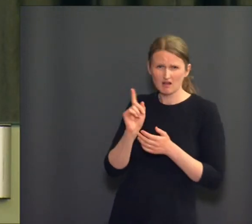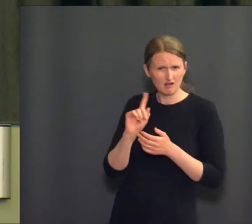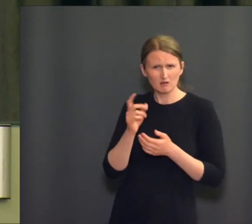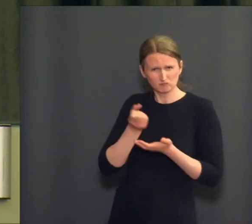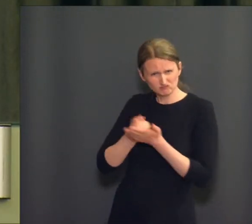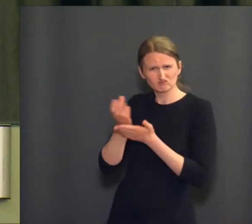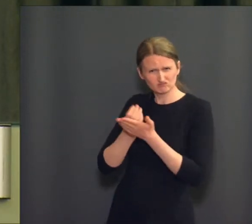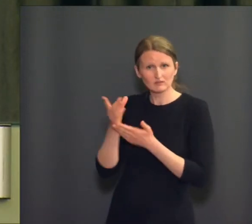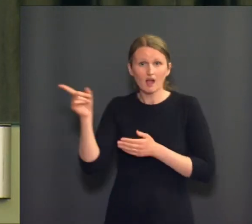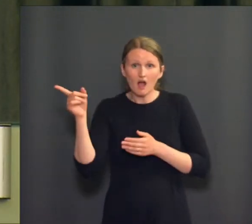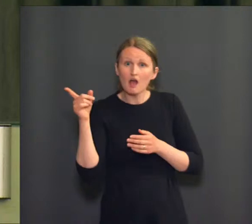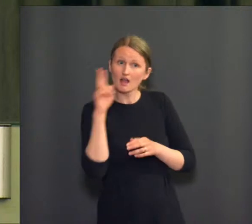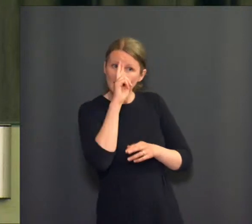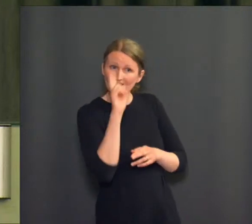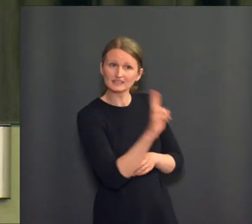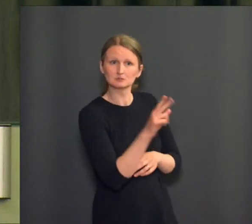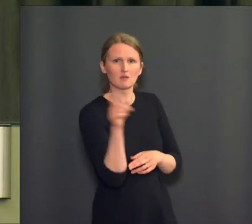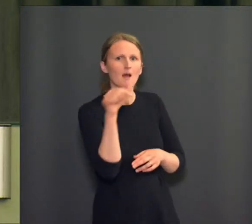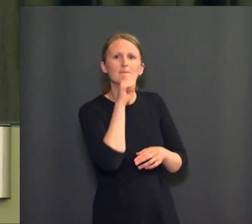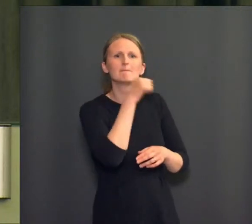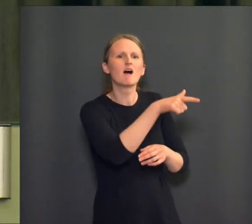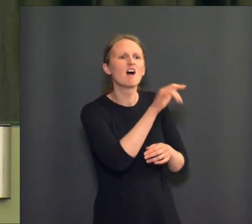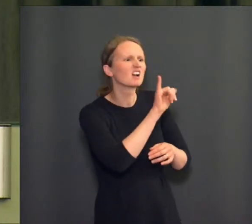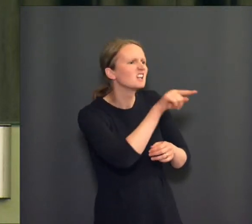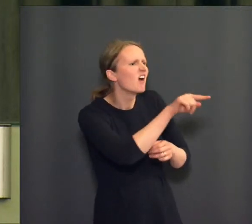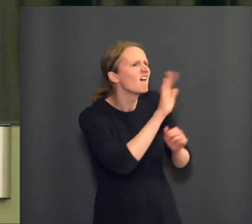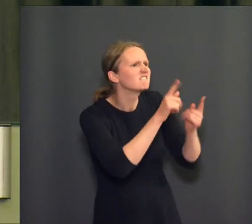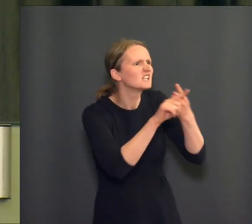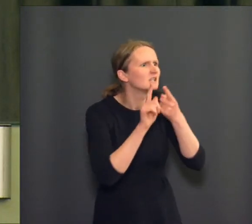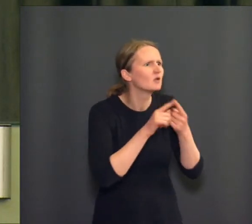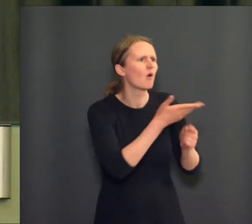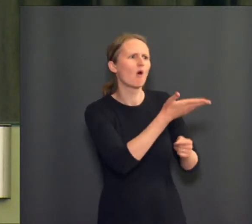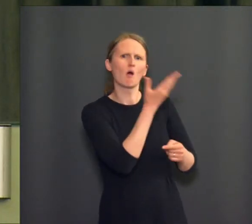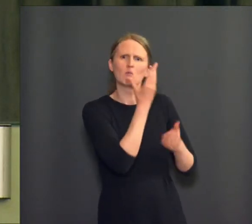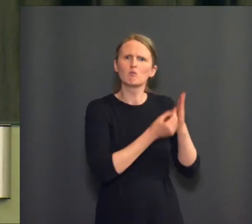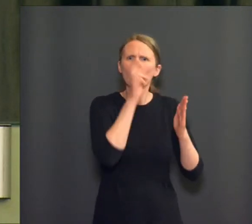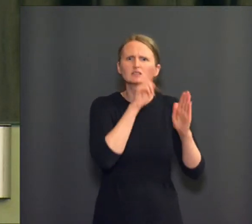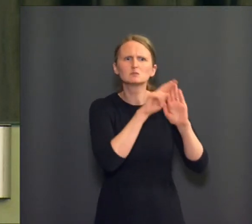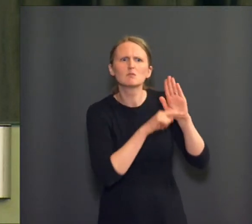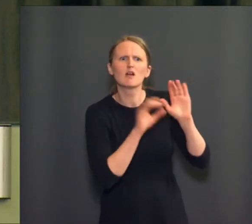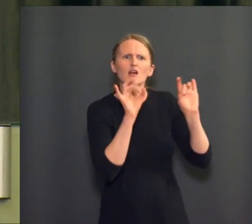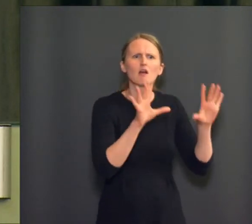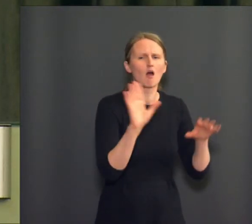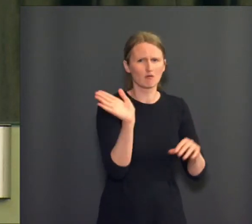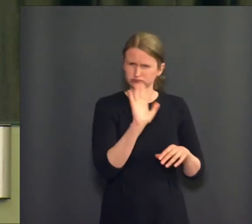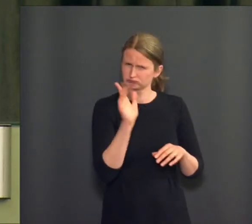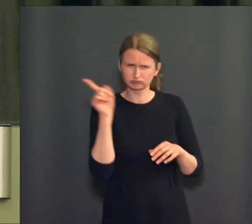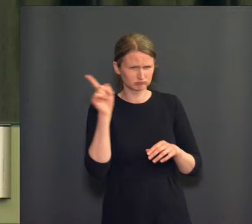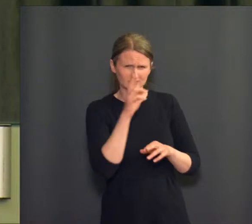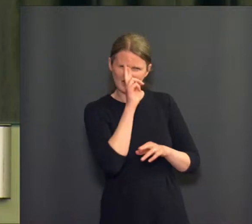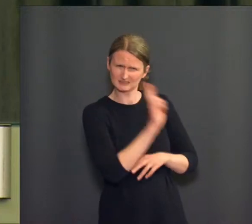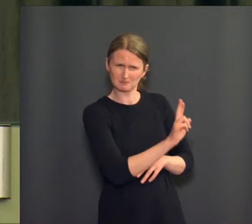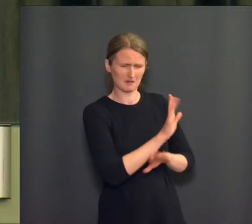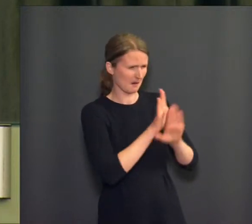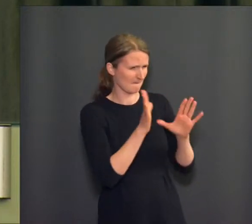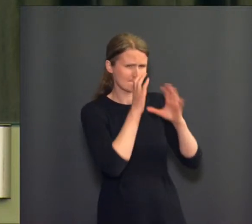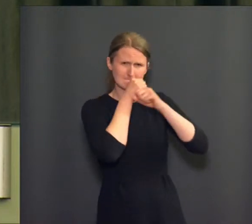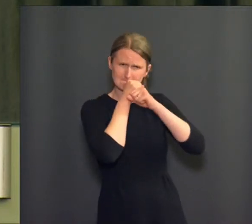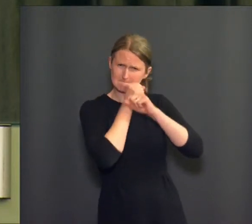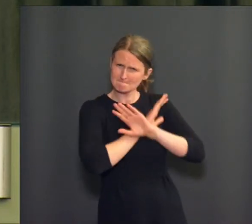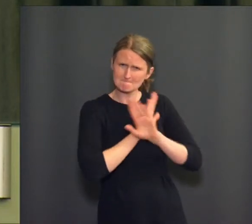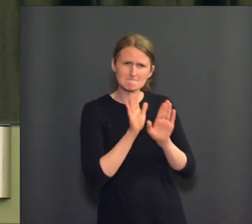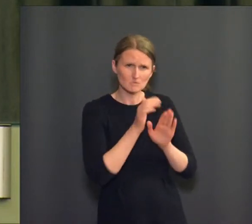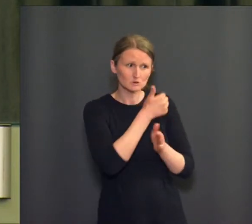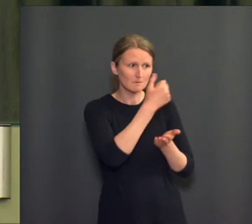sûr, ni pour voir si vous respectez ou non les règles. Participer à ce suivi est un acte de